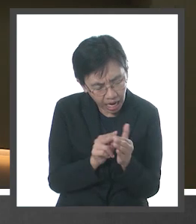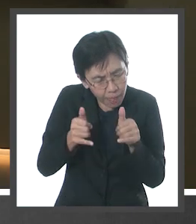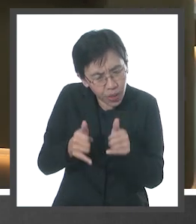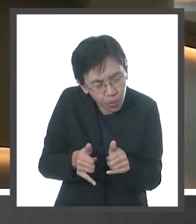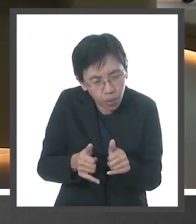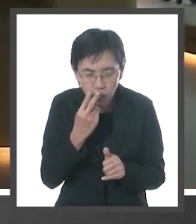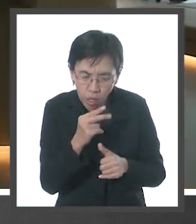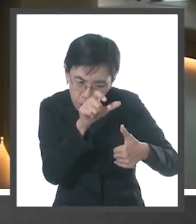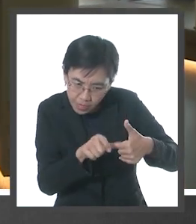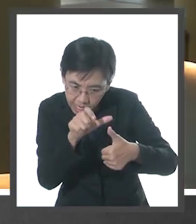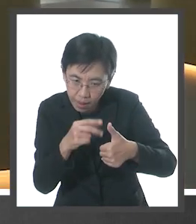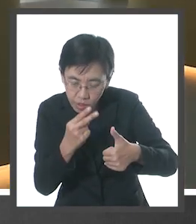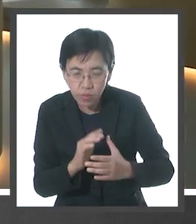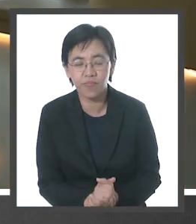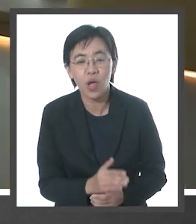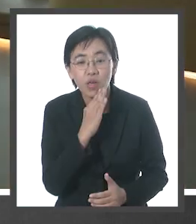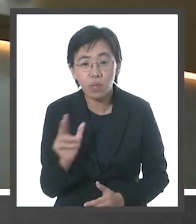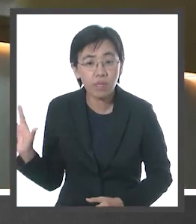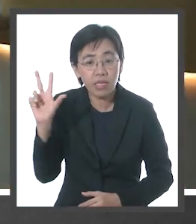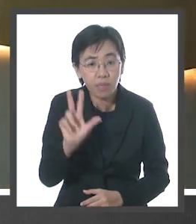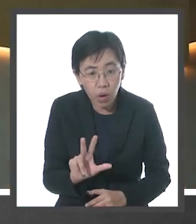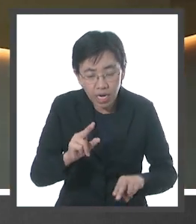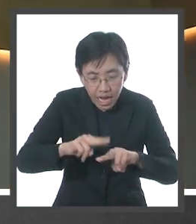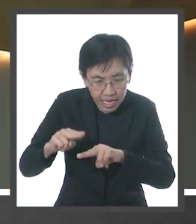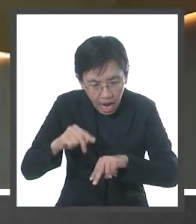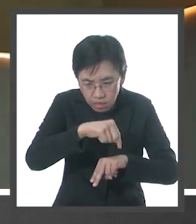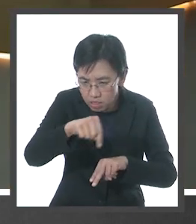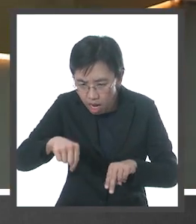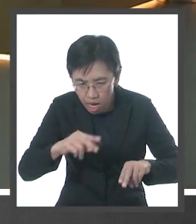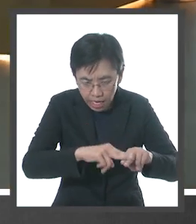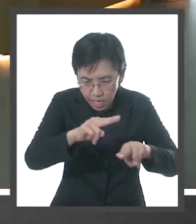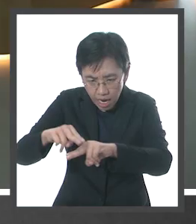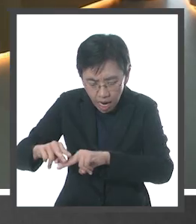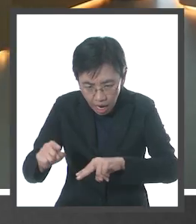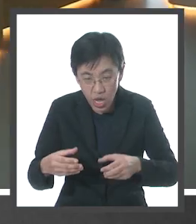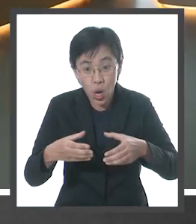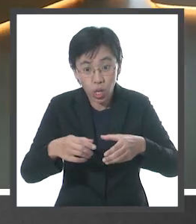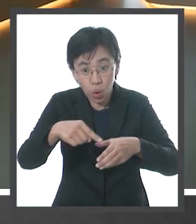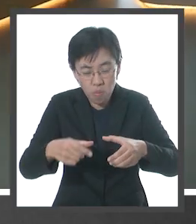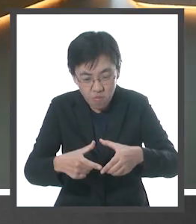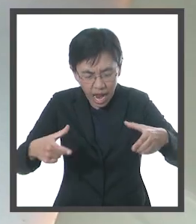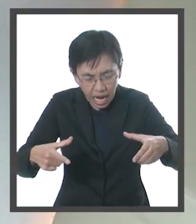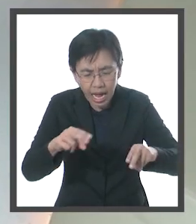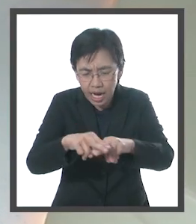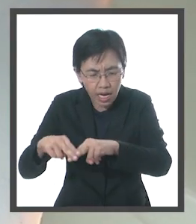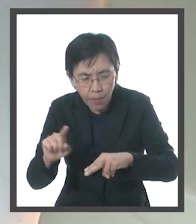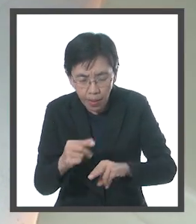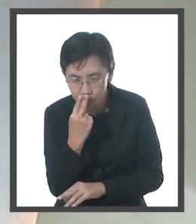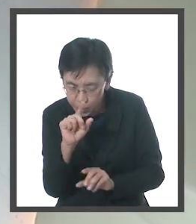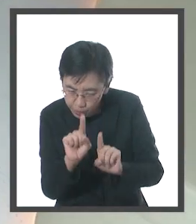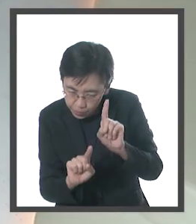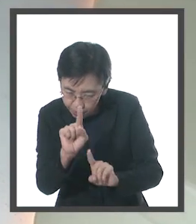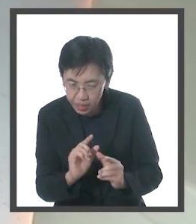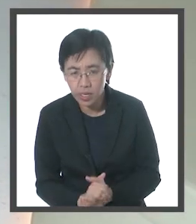ะเห็นพฤติกรรมหรือว่าถ้าเขามา3คนเขานั่งมุมแบบไหนหรือถ้ามาเป็นกลุ่มใหญ่เขาเลือกนั่งมุมแบบไหน แล้วพอเราทราบ